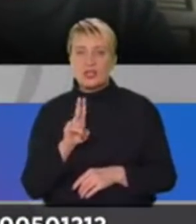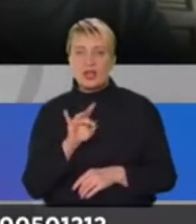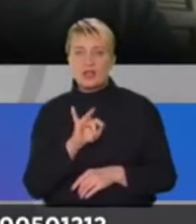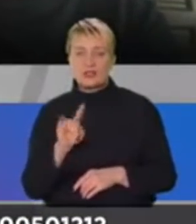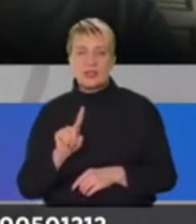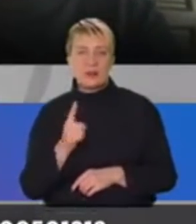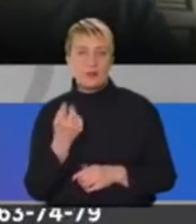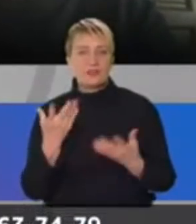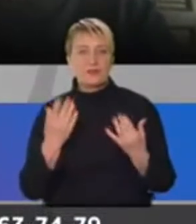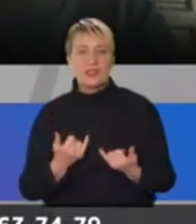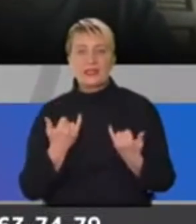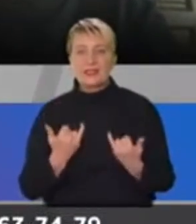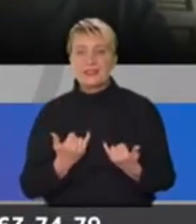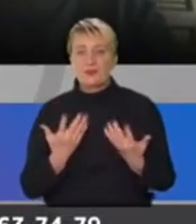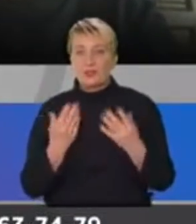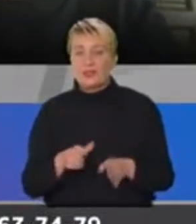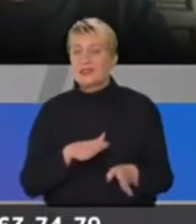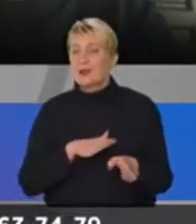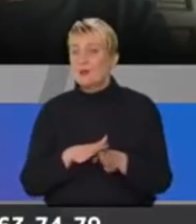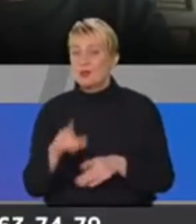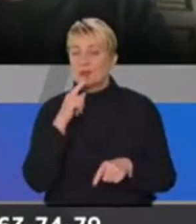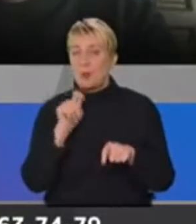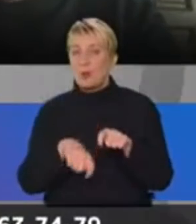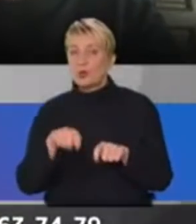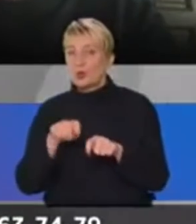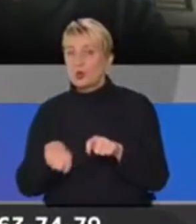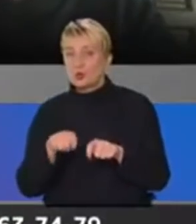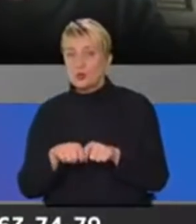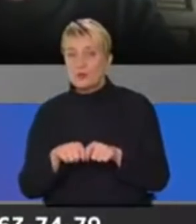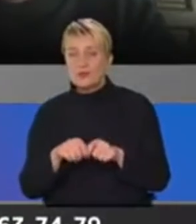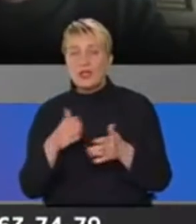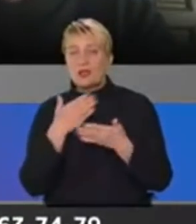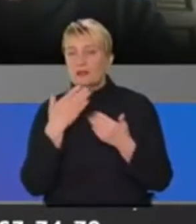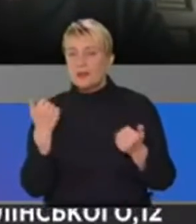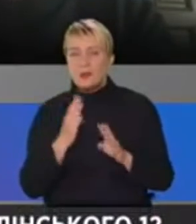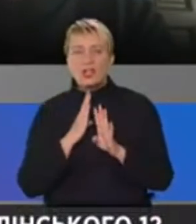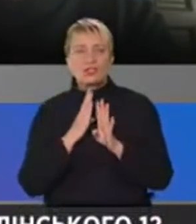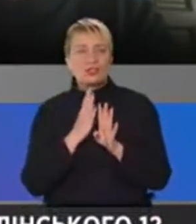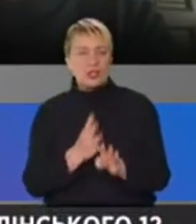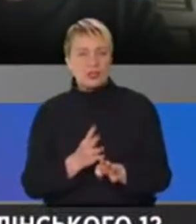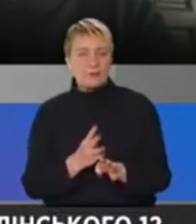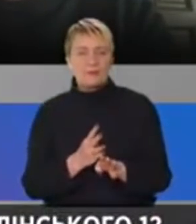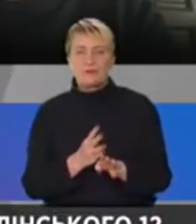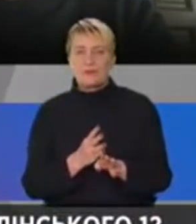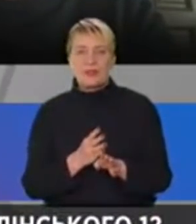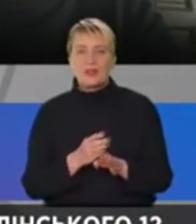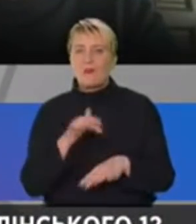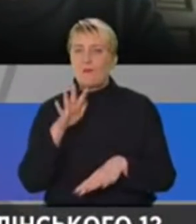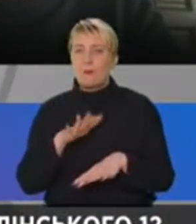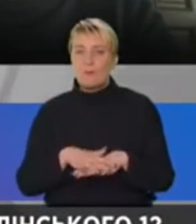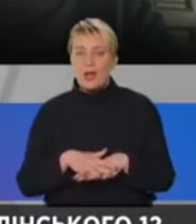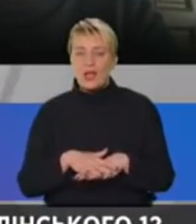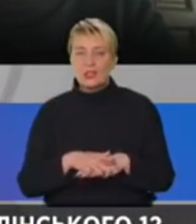перші дні. На сьогоднішній день повністю все під контролем. Немає черг ні в банкоматах, ні в магазинах.